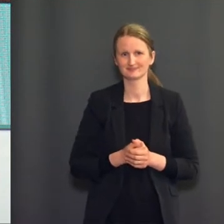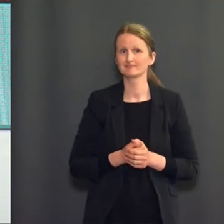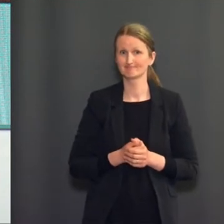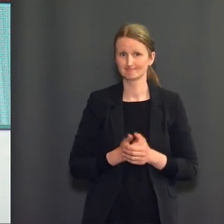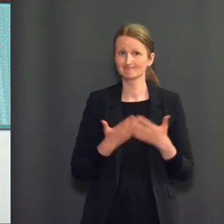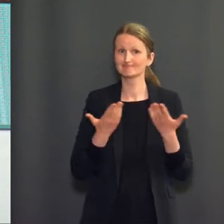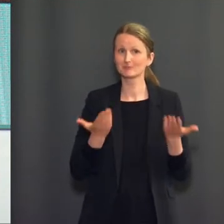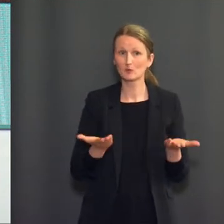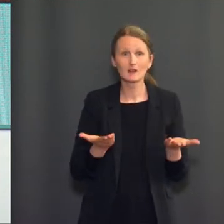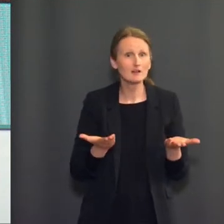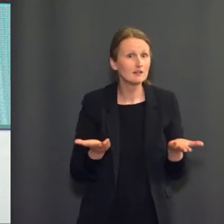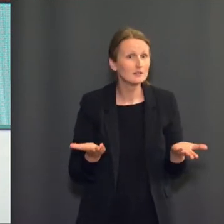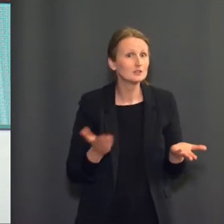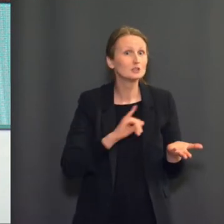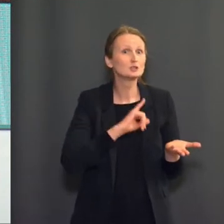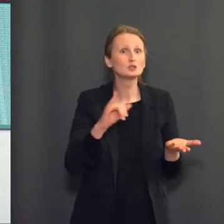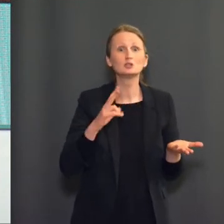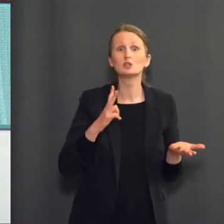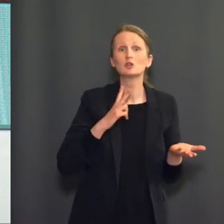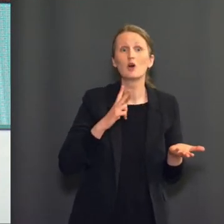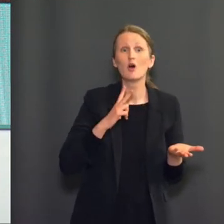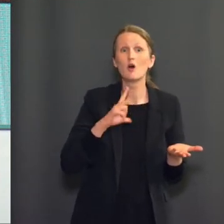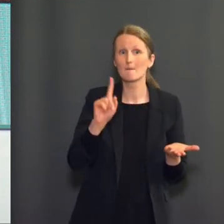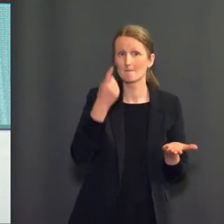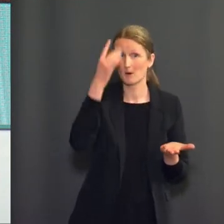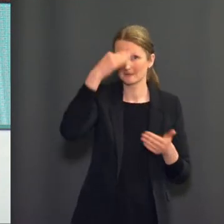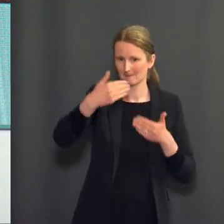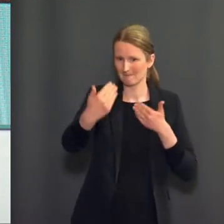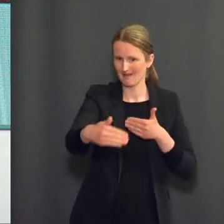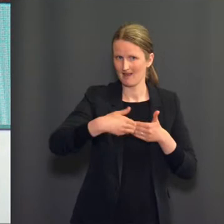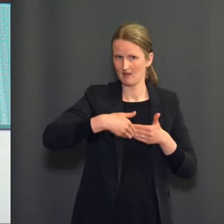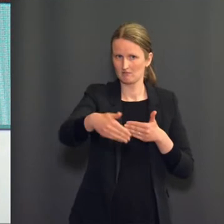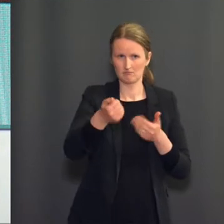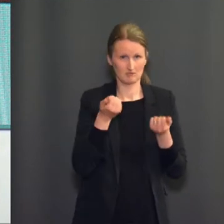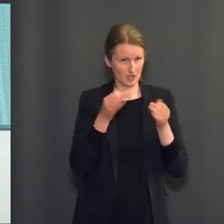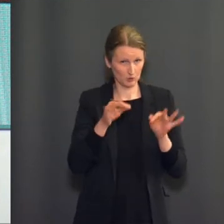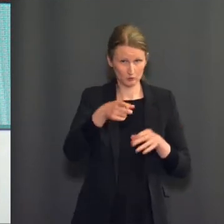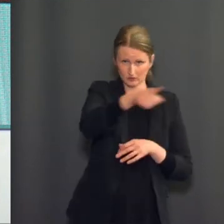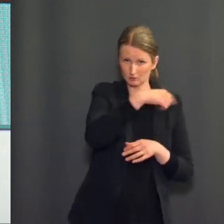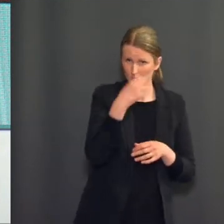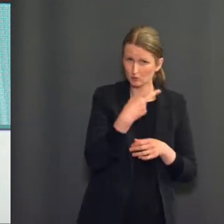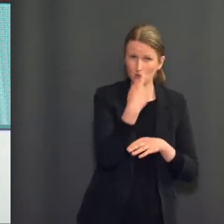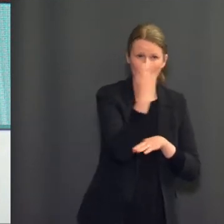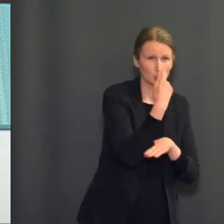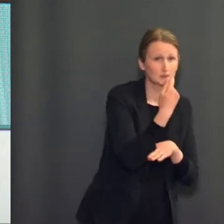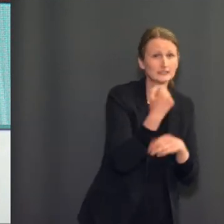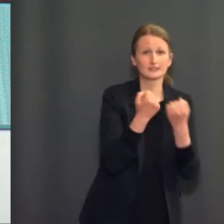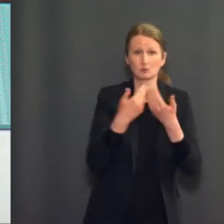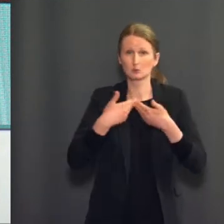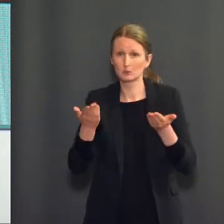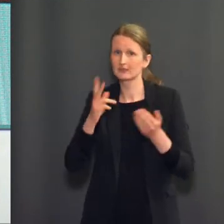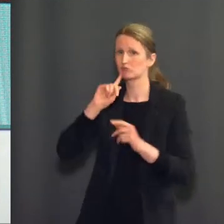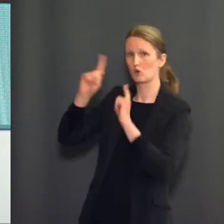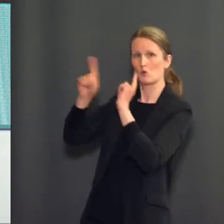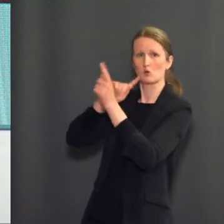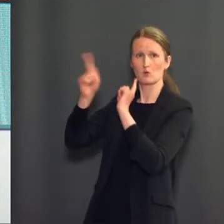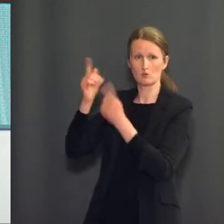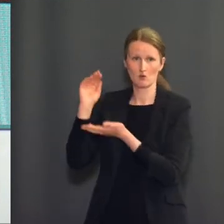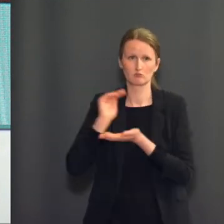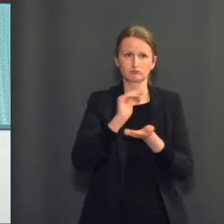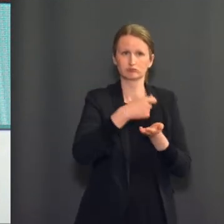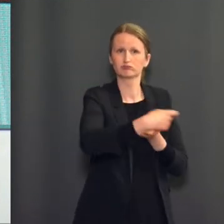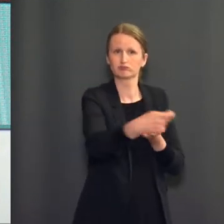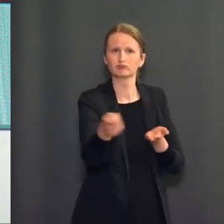tests antigéniques rapides gratuitement par l'intermédiaire de son service de médecine du travail ou du commissariat